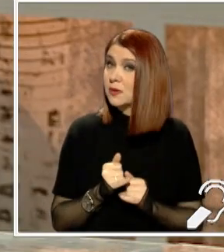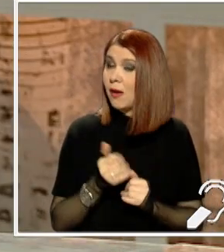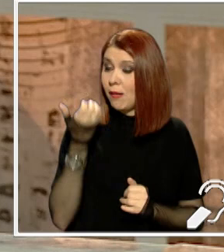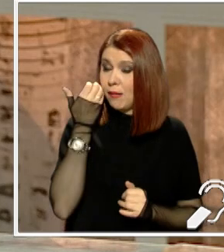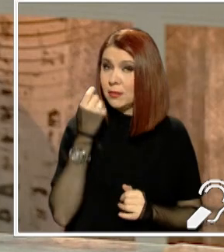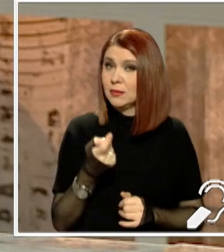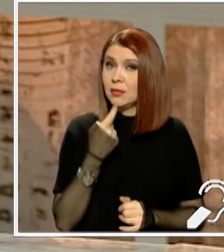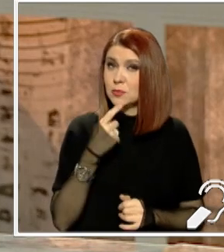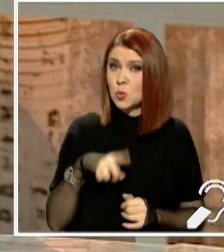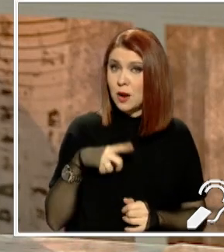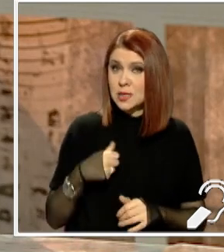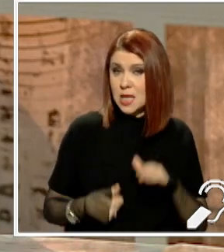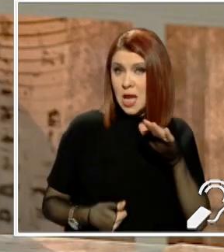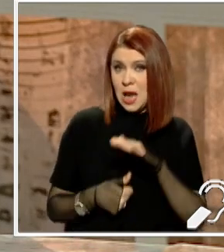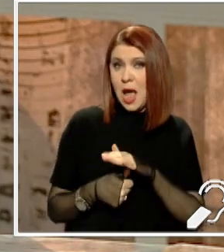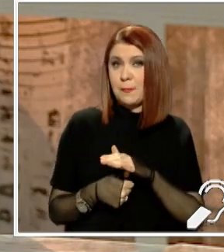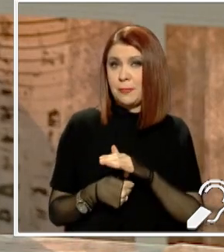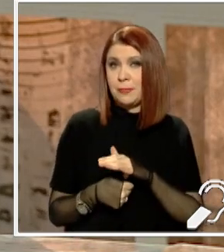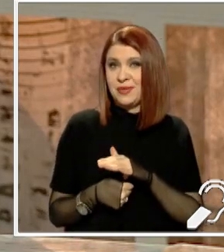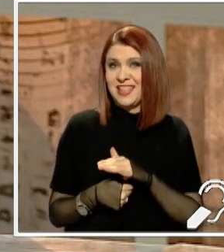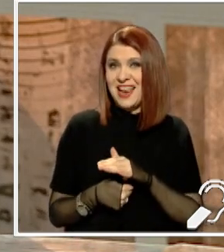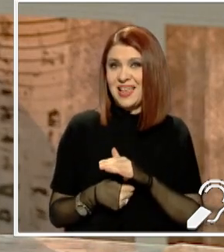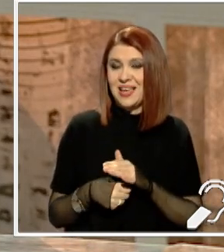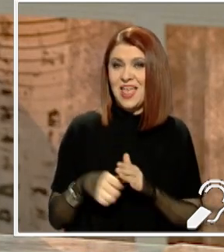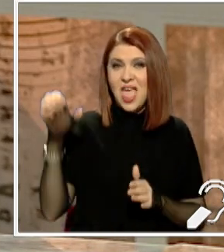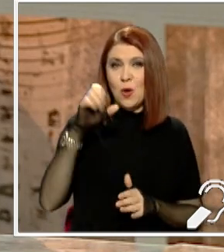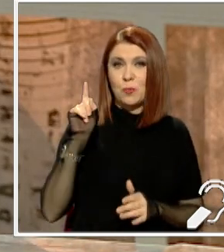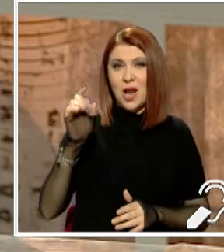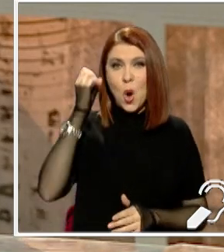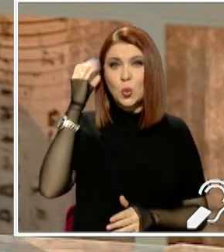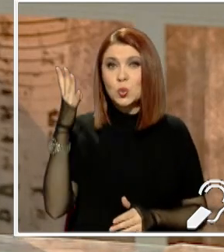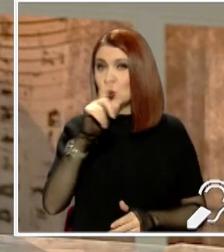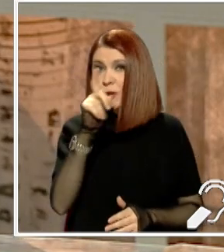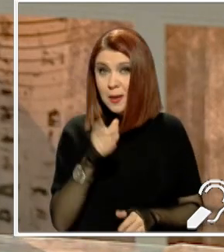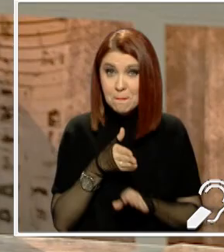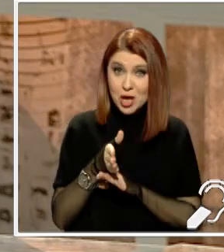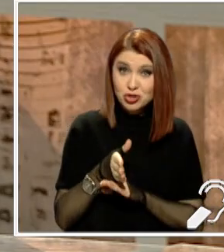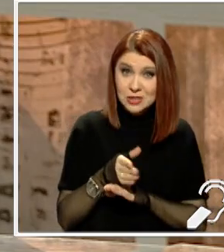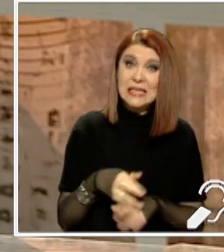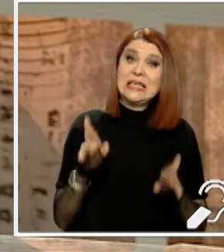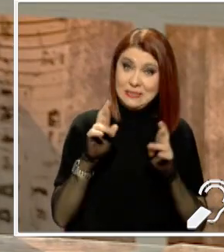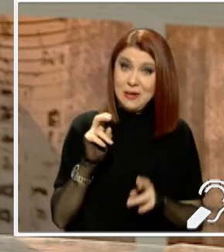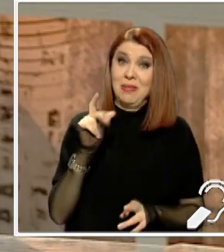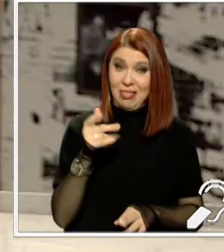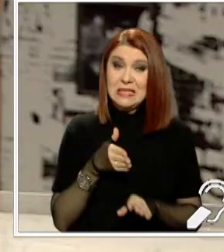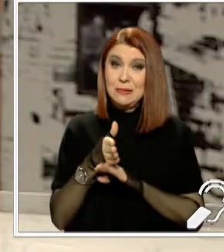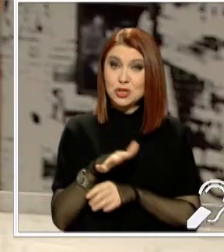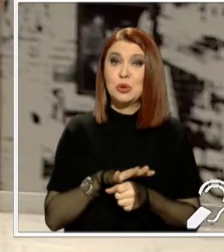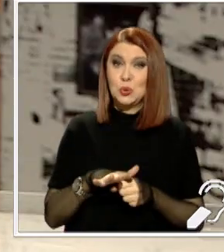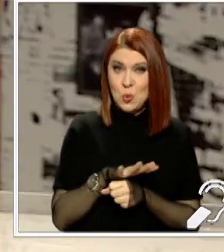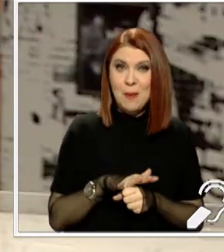când Timișoara este capitală europeană a culturii, mergeți? Sperăm să mergem în